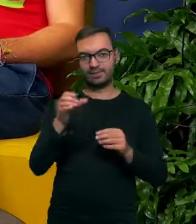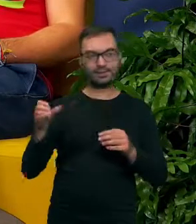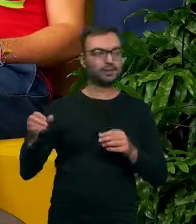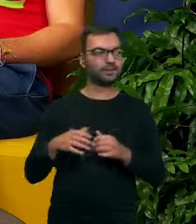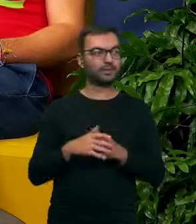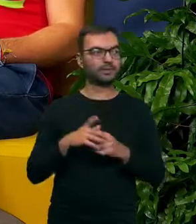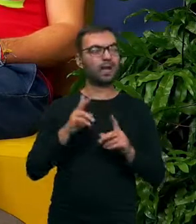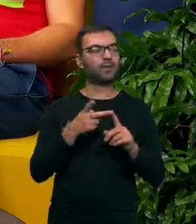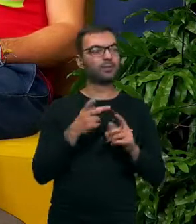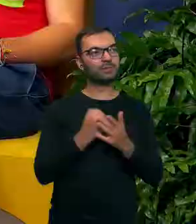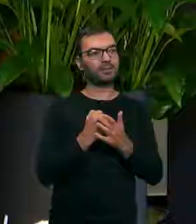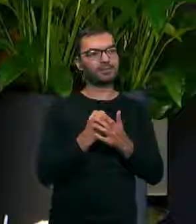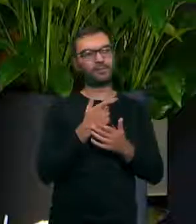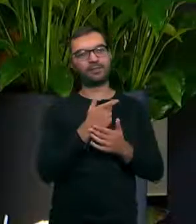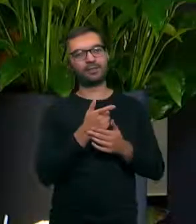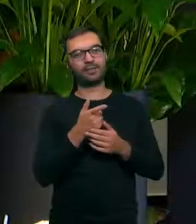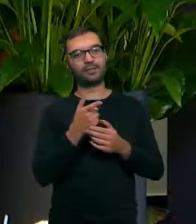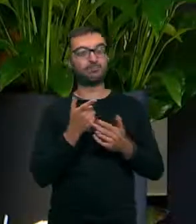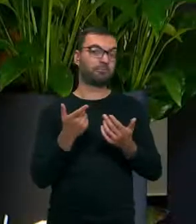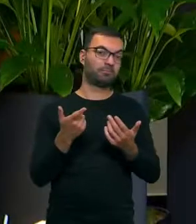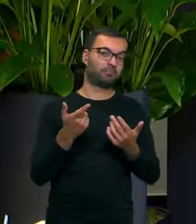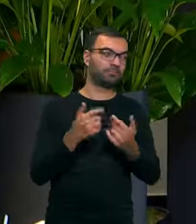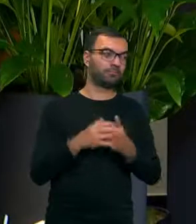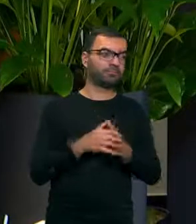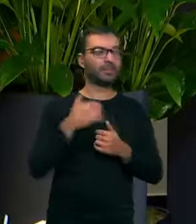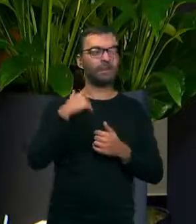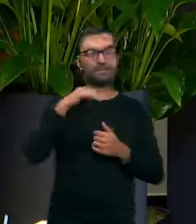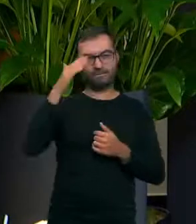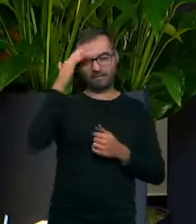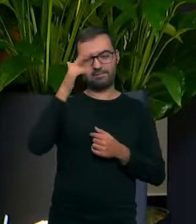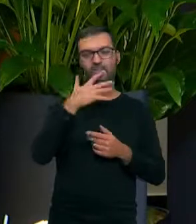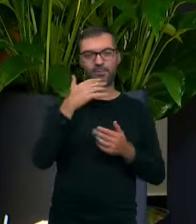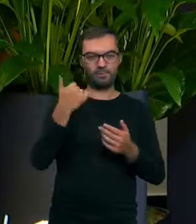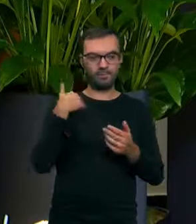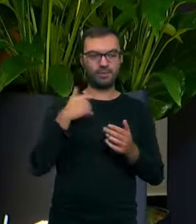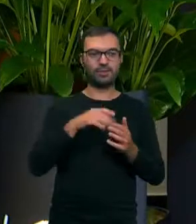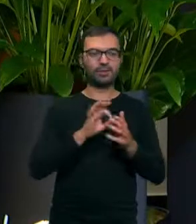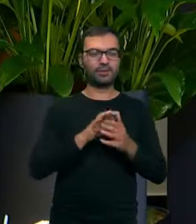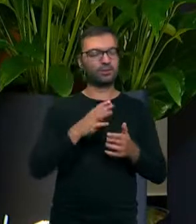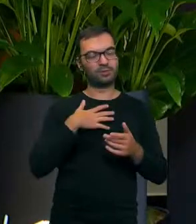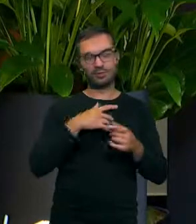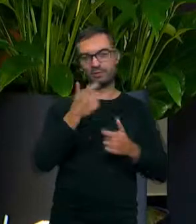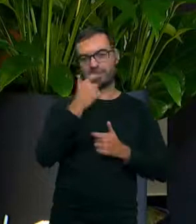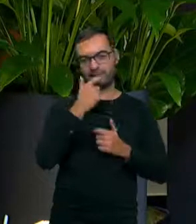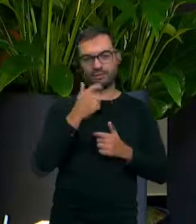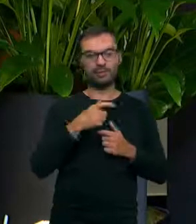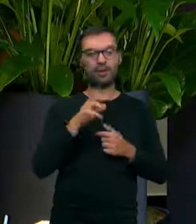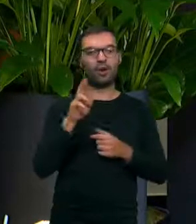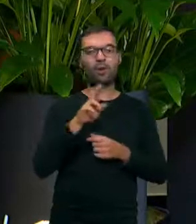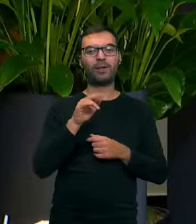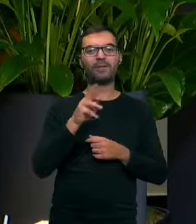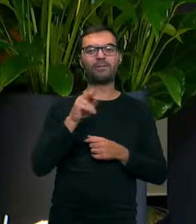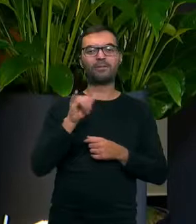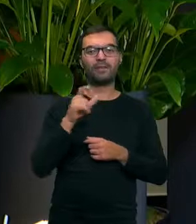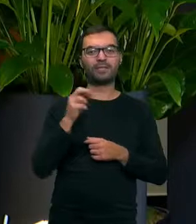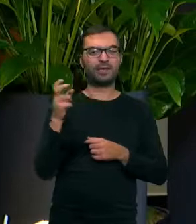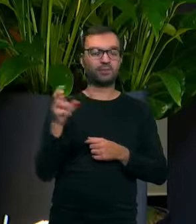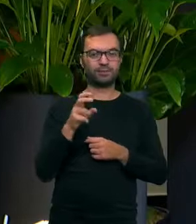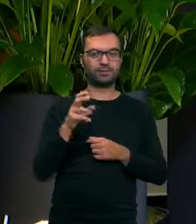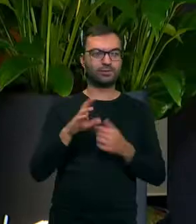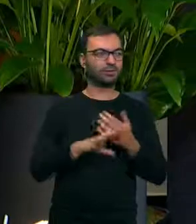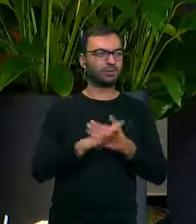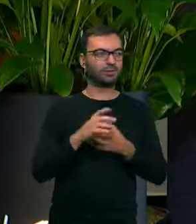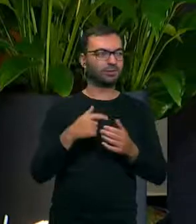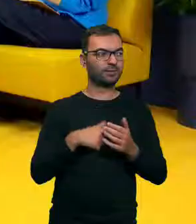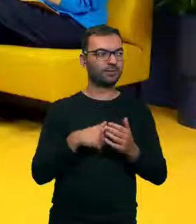właśnie... z drugiej strony musiałeś na przykład, wiem, że już mówiłeś, że wydawało ci się to zabawne, że Robert Więckiewicz kiedyś zagrał u Andrzeja